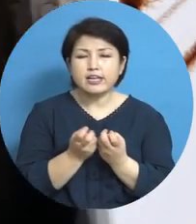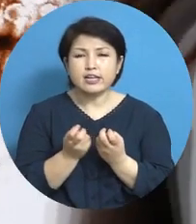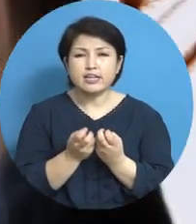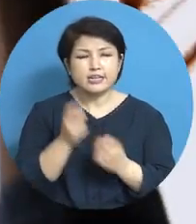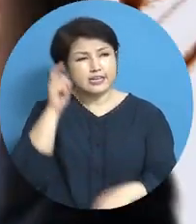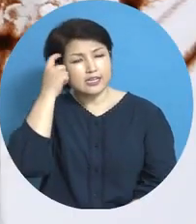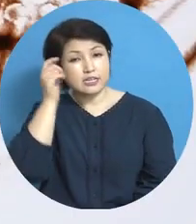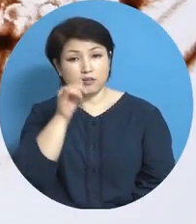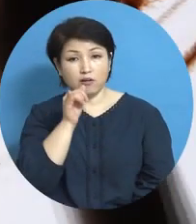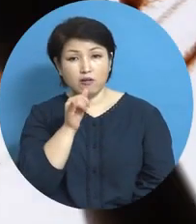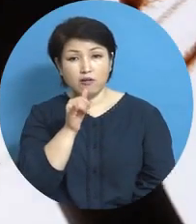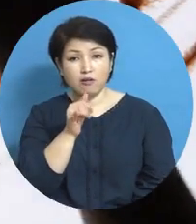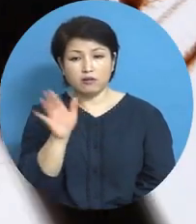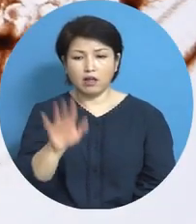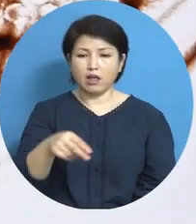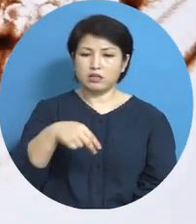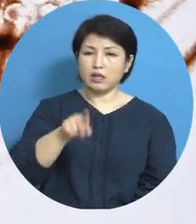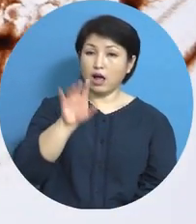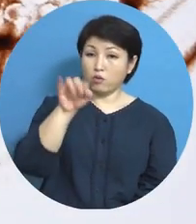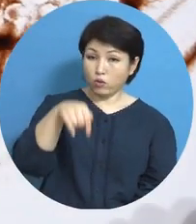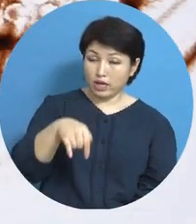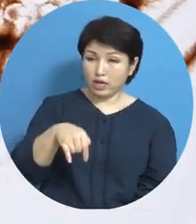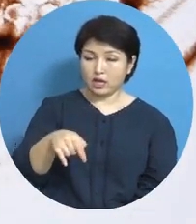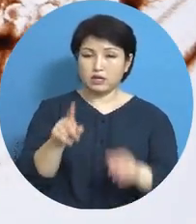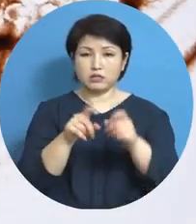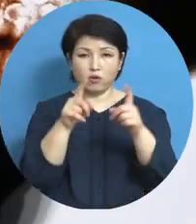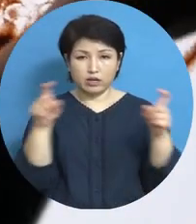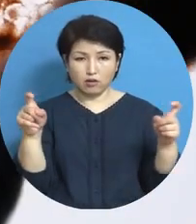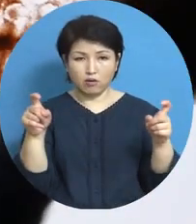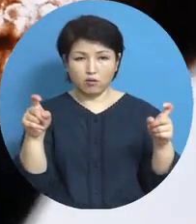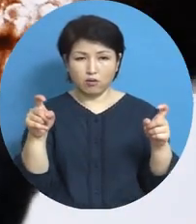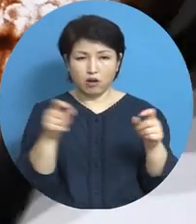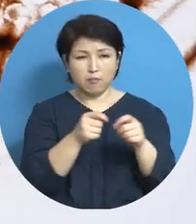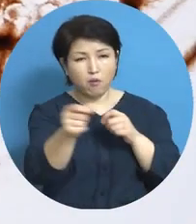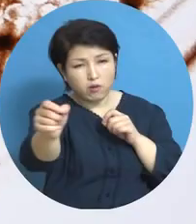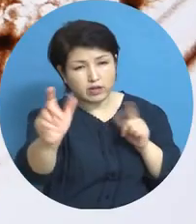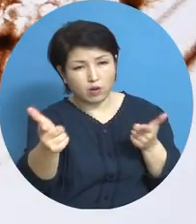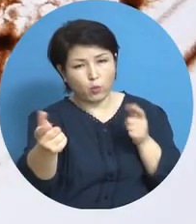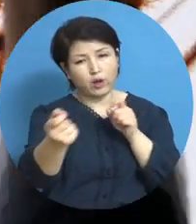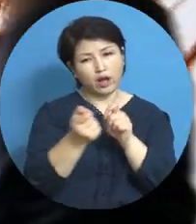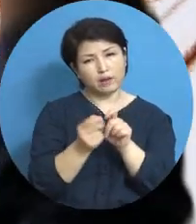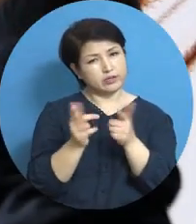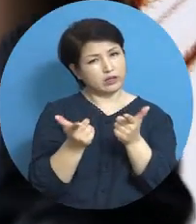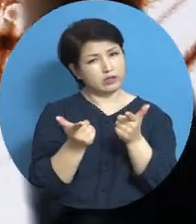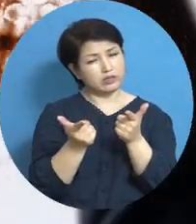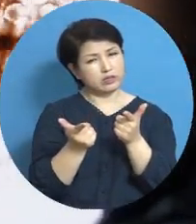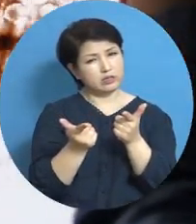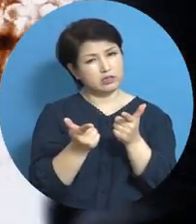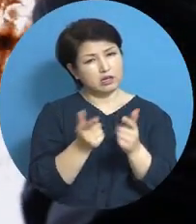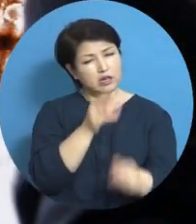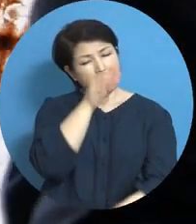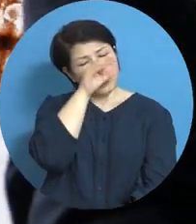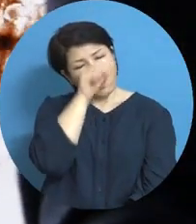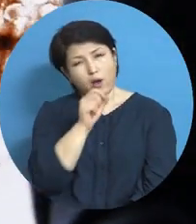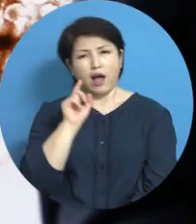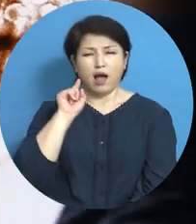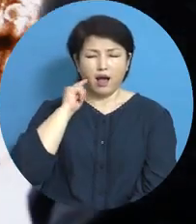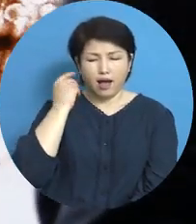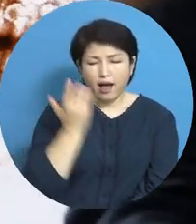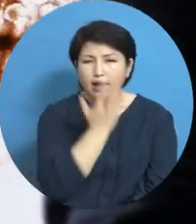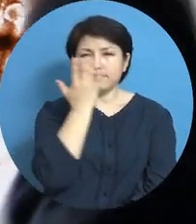그러니까 사회성으로부터 멀지도 않고 가깝지도 않는 그런 곳에 가장 아름다운 숲이